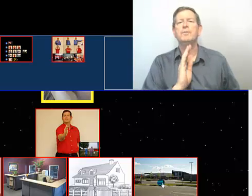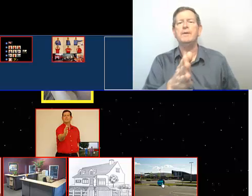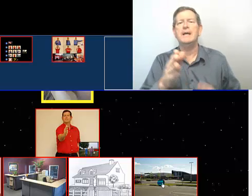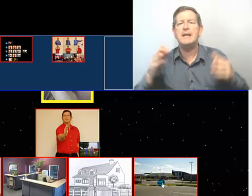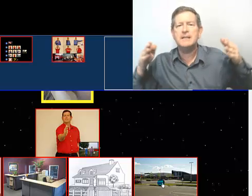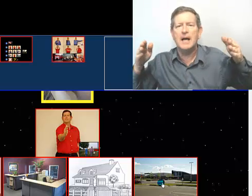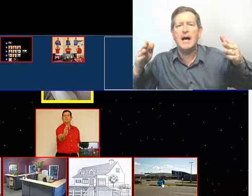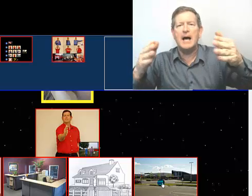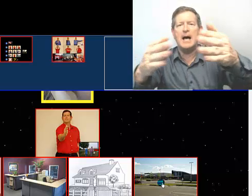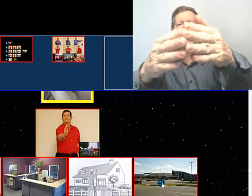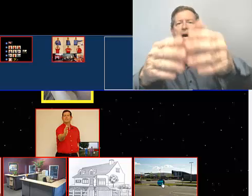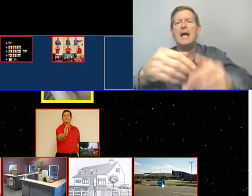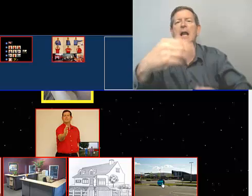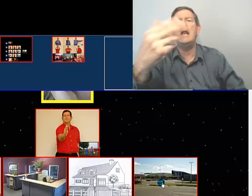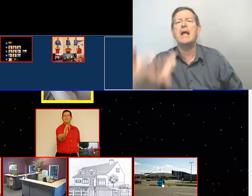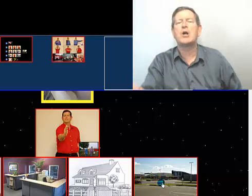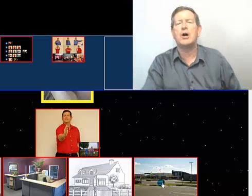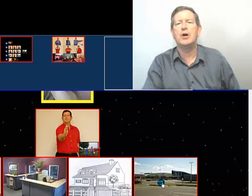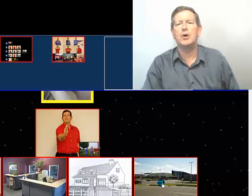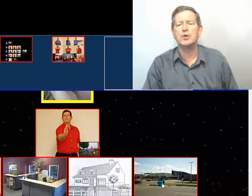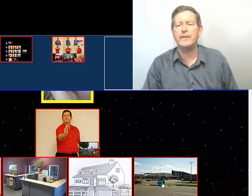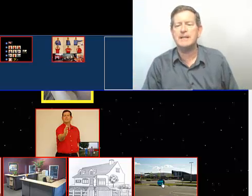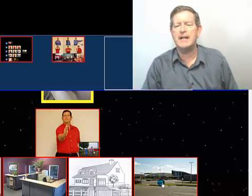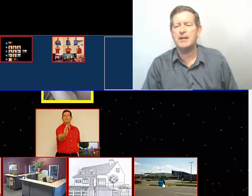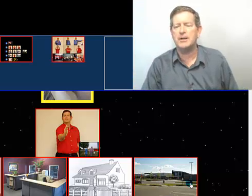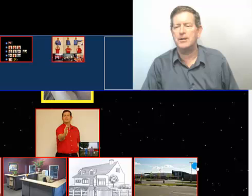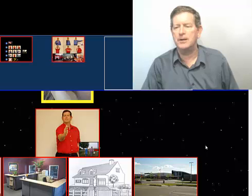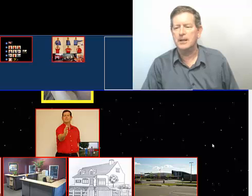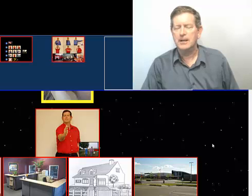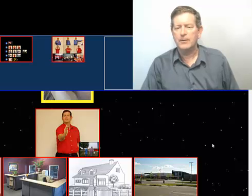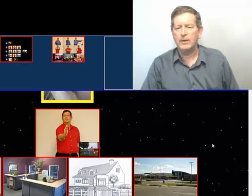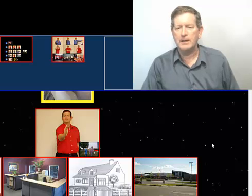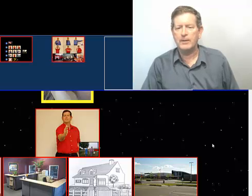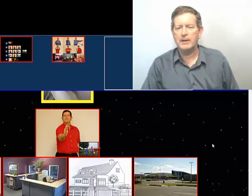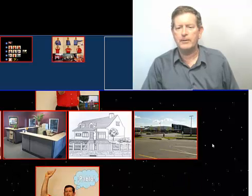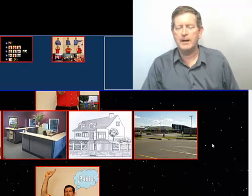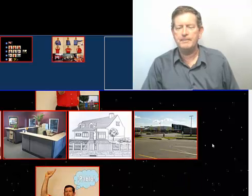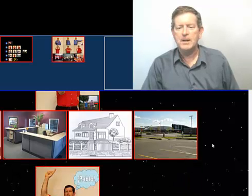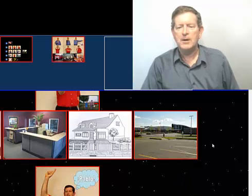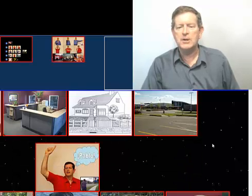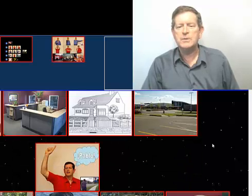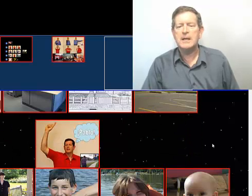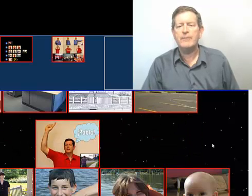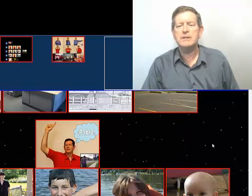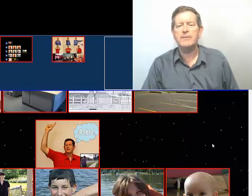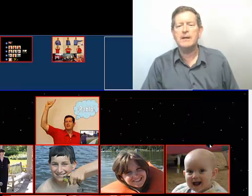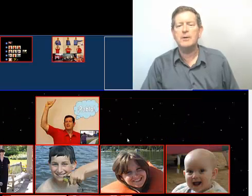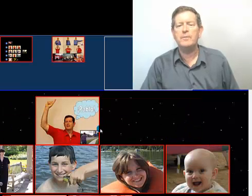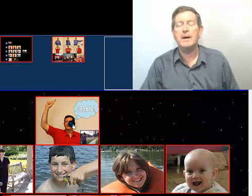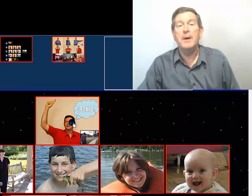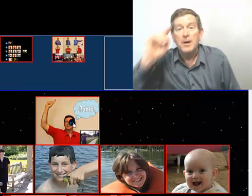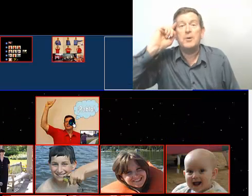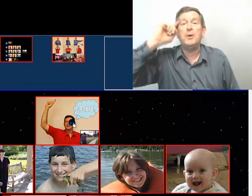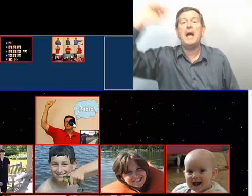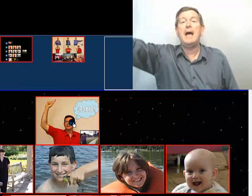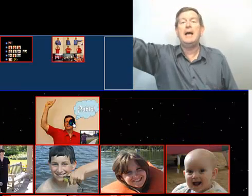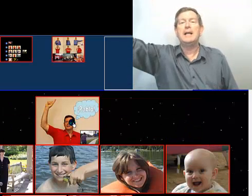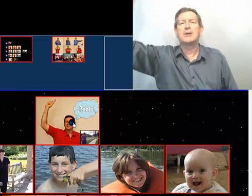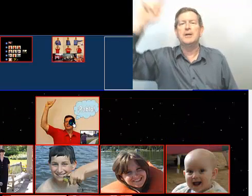Donc, je vais à l'école. Je vais à l'école. Voilà, voilà, voilà. Ensuite, là, vous avez le